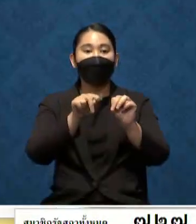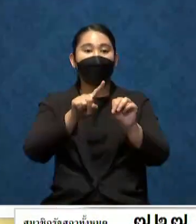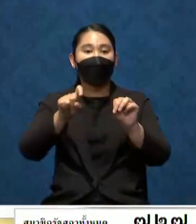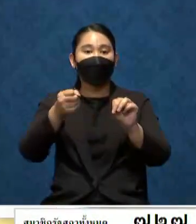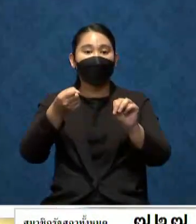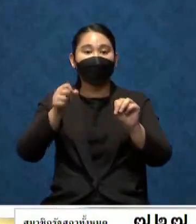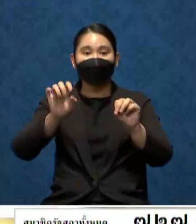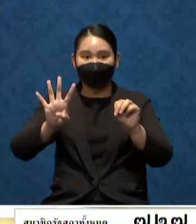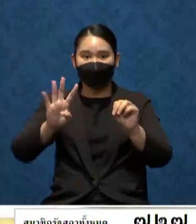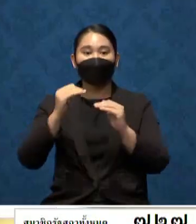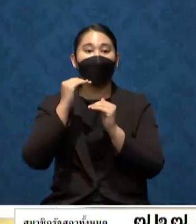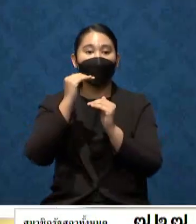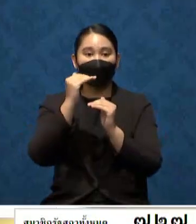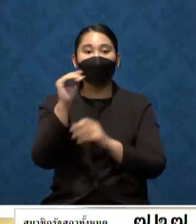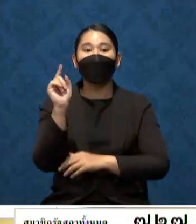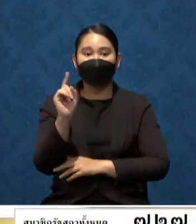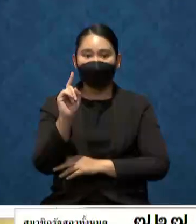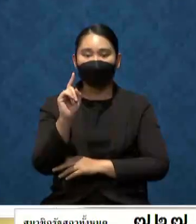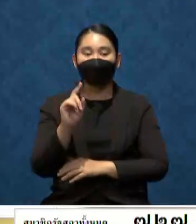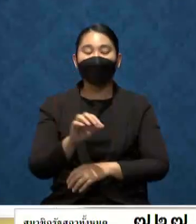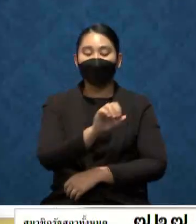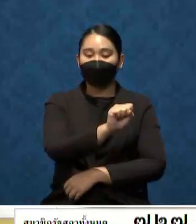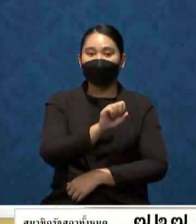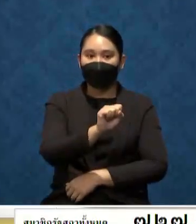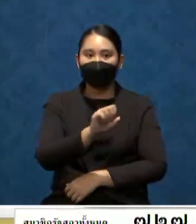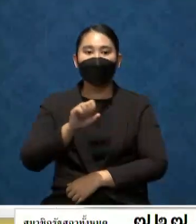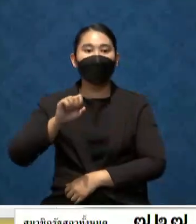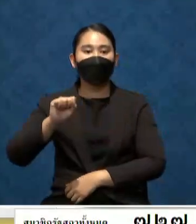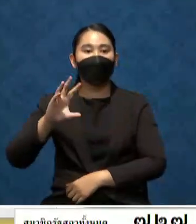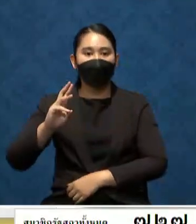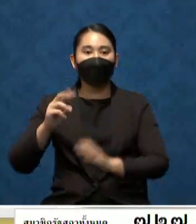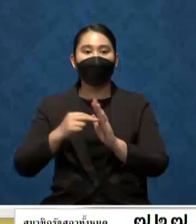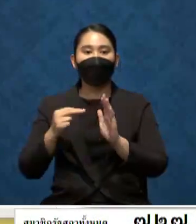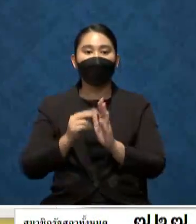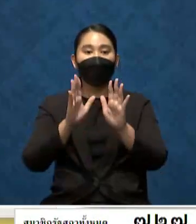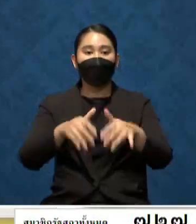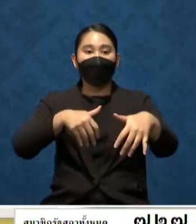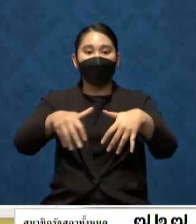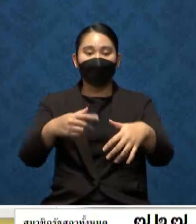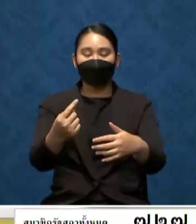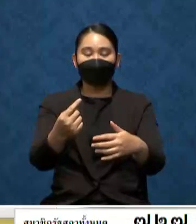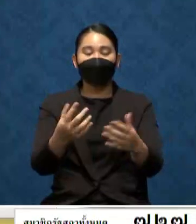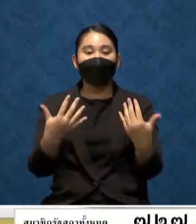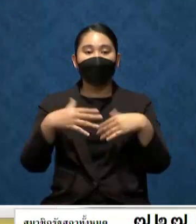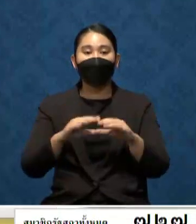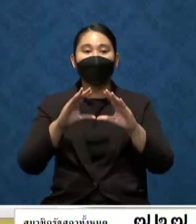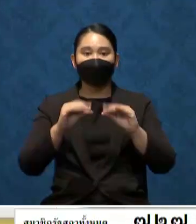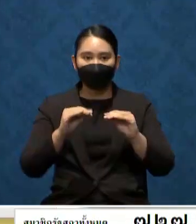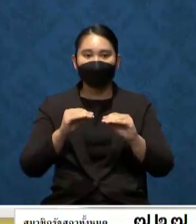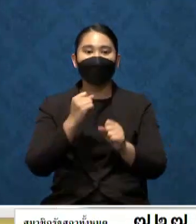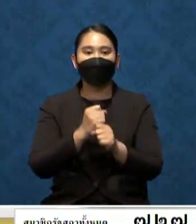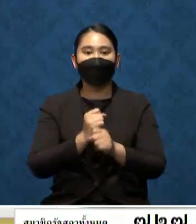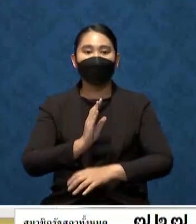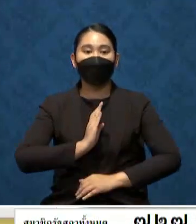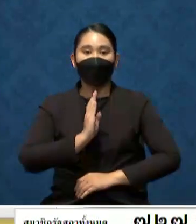114นะที่กำหนดว่าทั้งสสสวย่อมเป็นผู้แทนของปวงชนชาวไทยต้องปฏิบัติหน้าที่ด้วยความซื่อสั